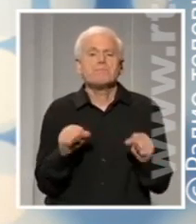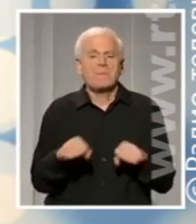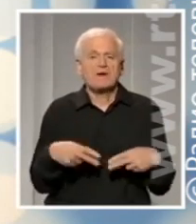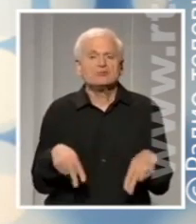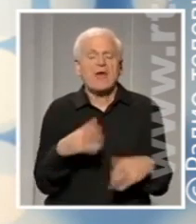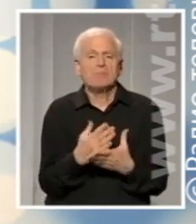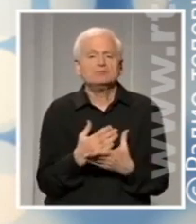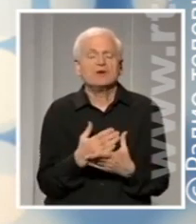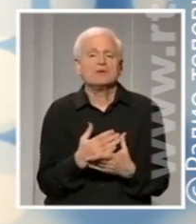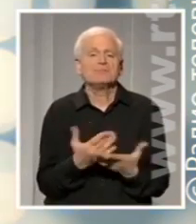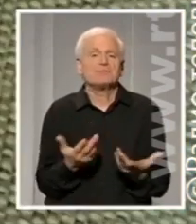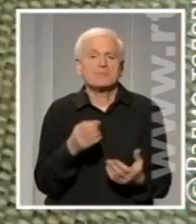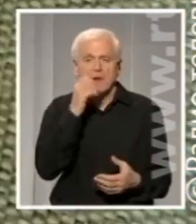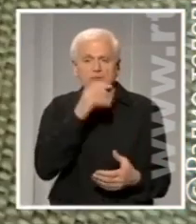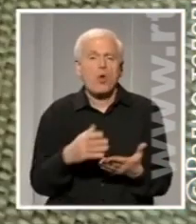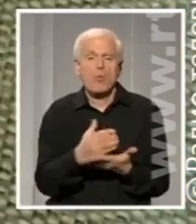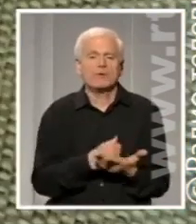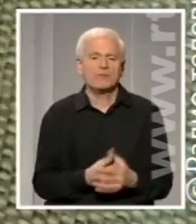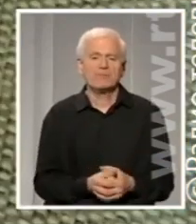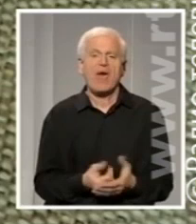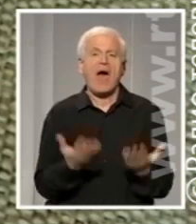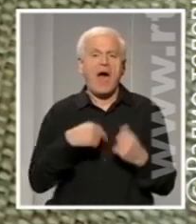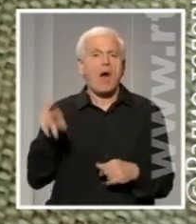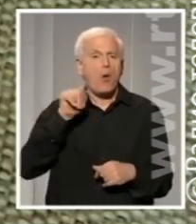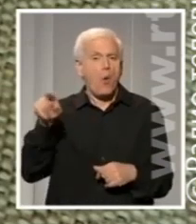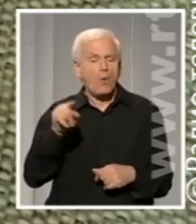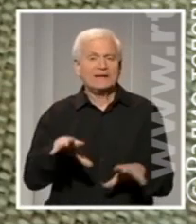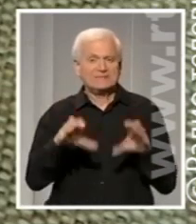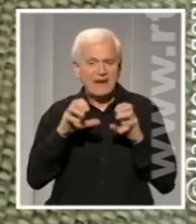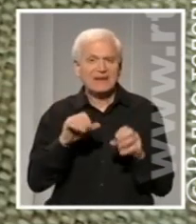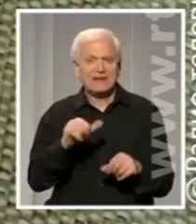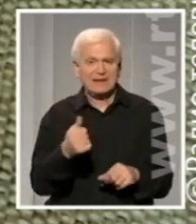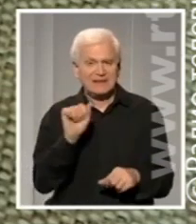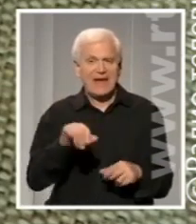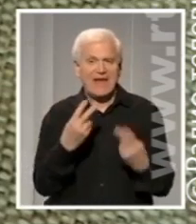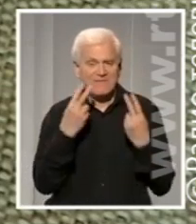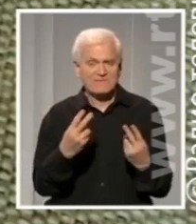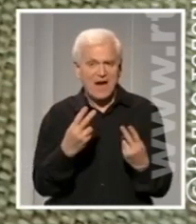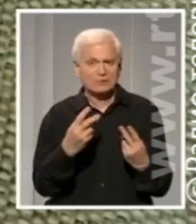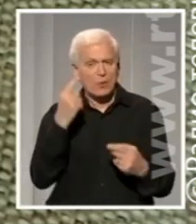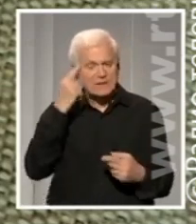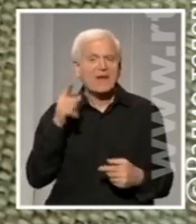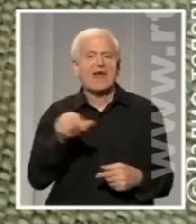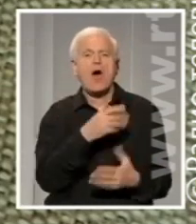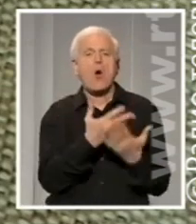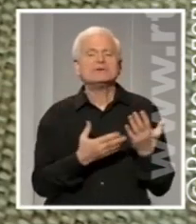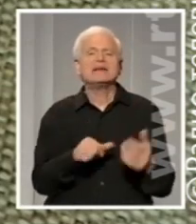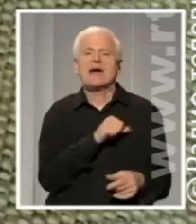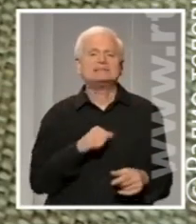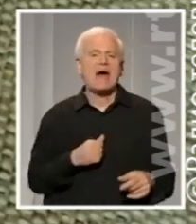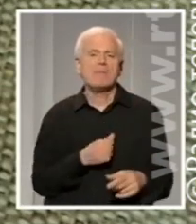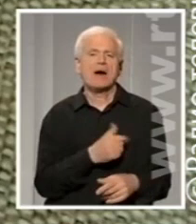osloniti samo na to ili... Ako oni shvate da je bitno znanje, ta ocena će doći samo po sebi.